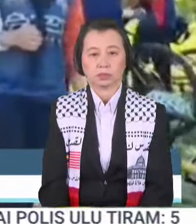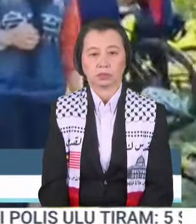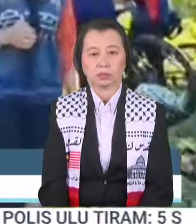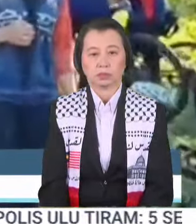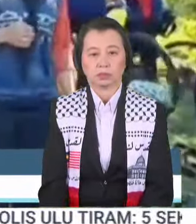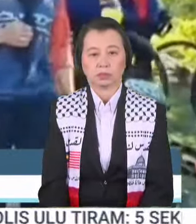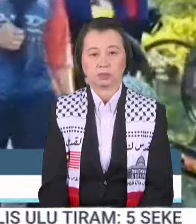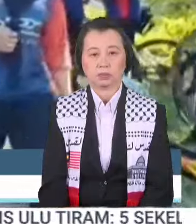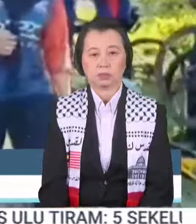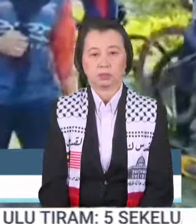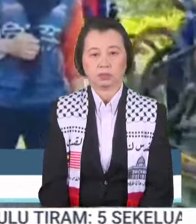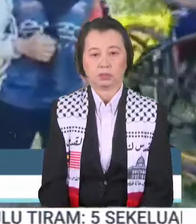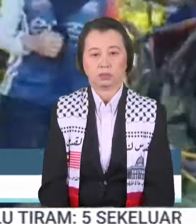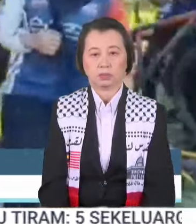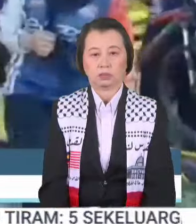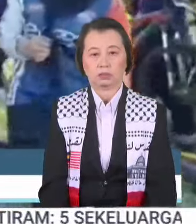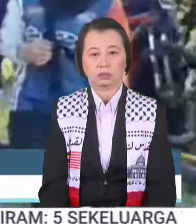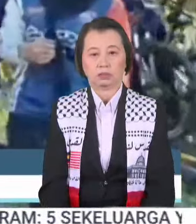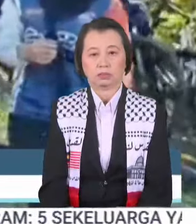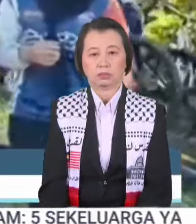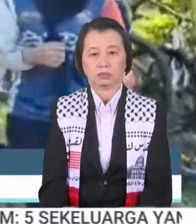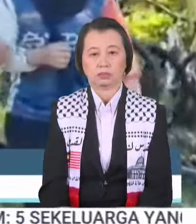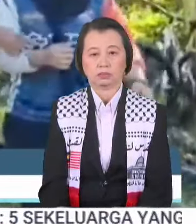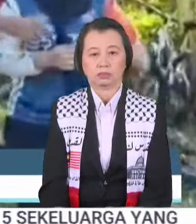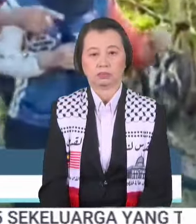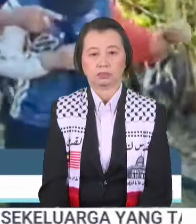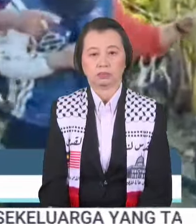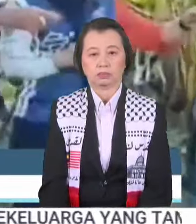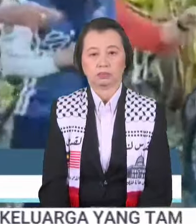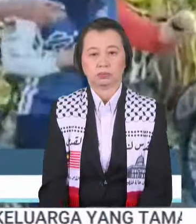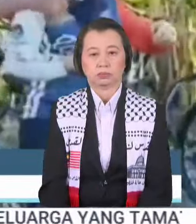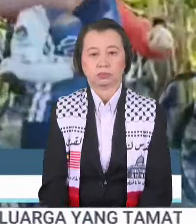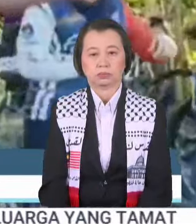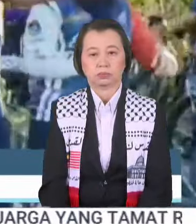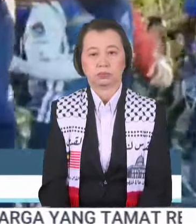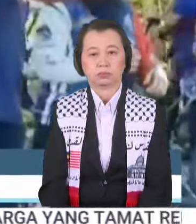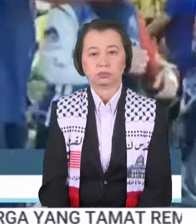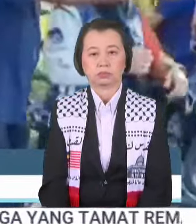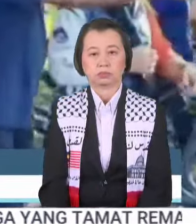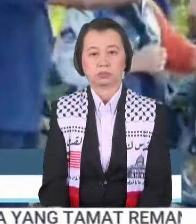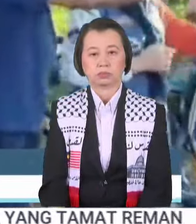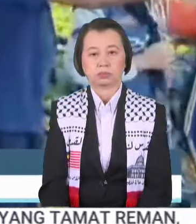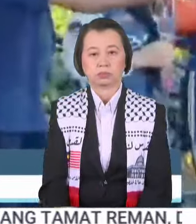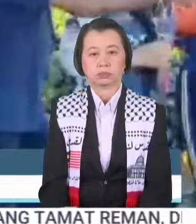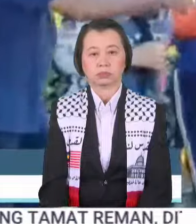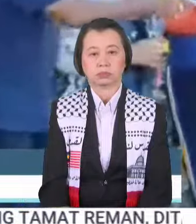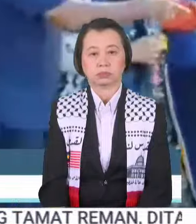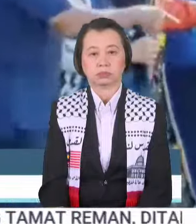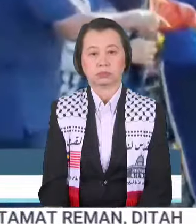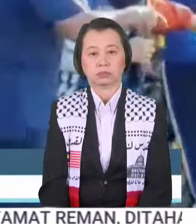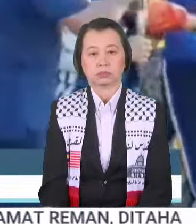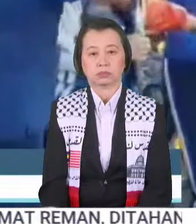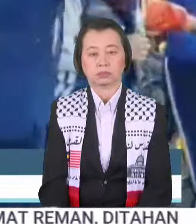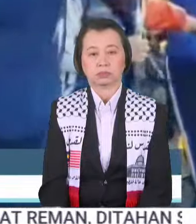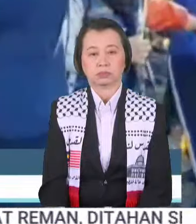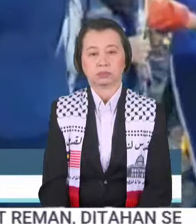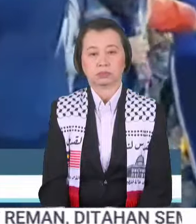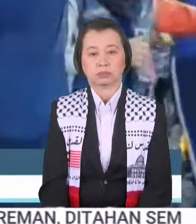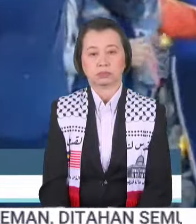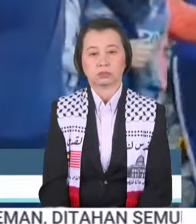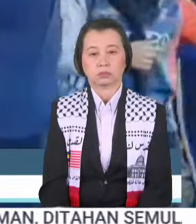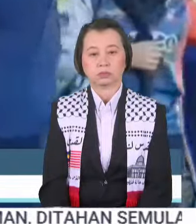Kita sambung sekali lagi, tapi kita kat hujung je lah. Budak kami boleh, budak kami ke mana korang? Musa pagi hari nanti dah dah.